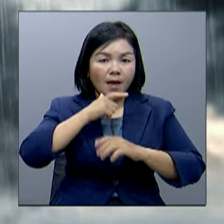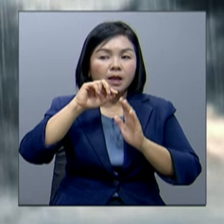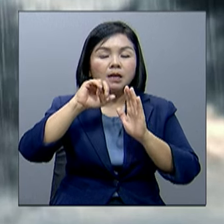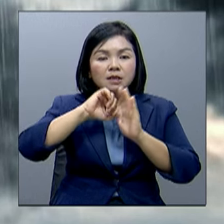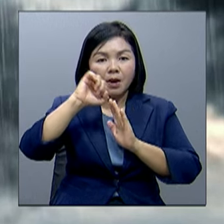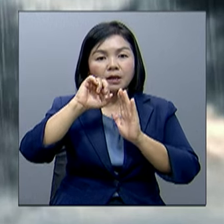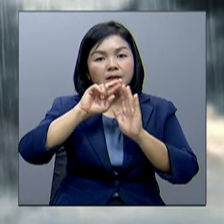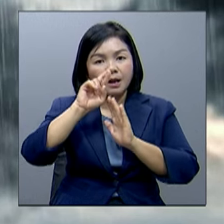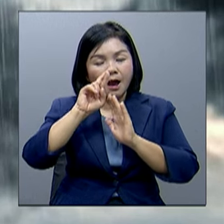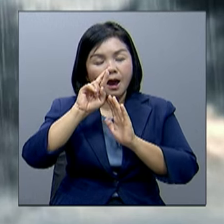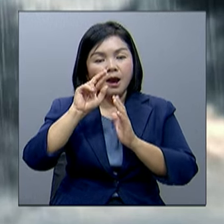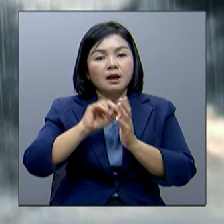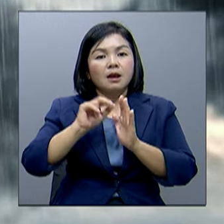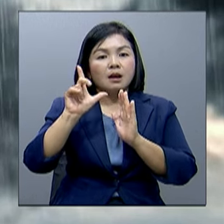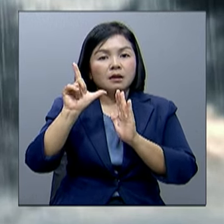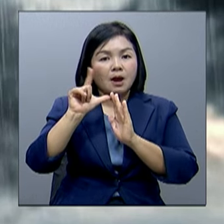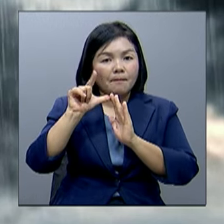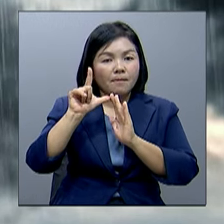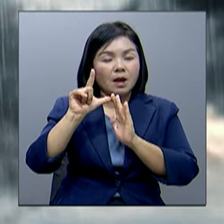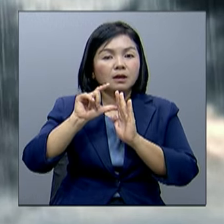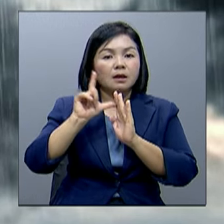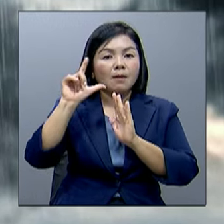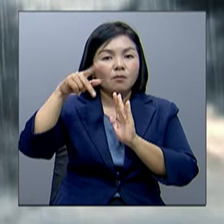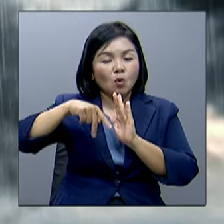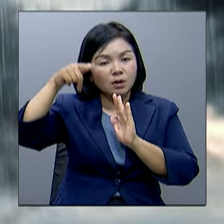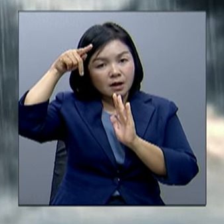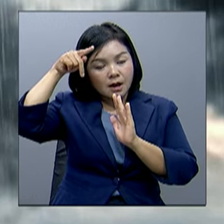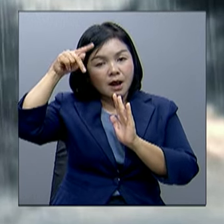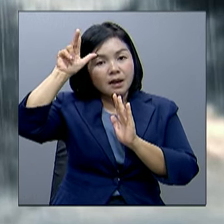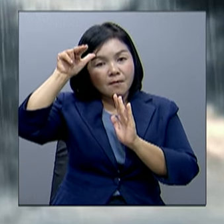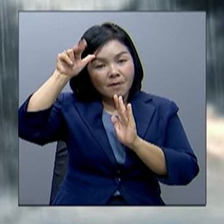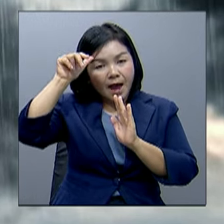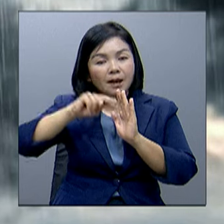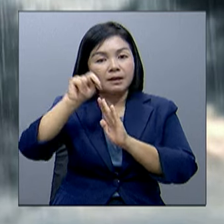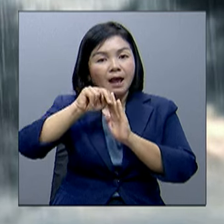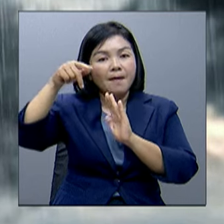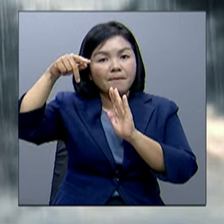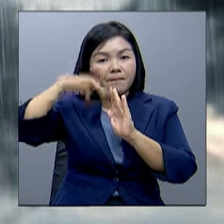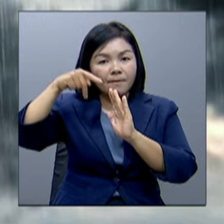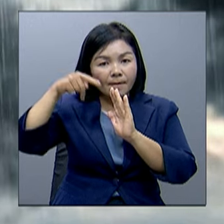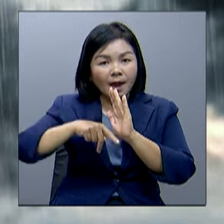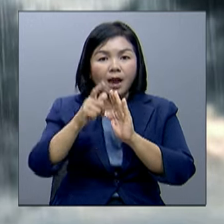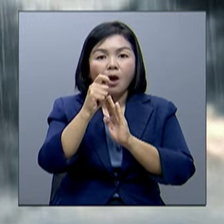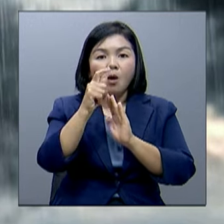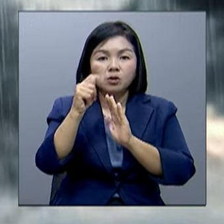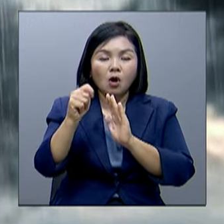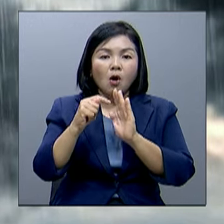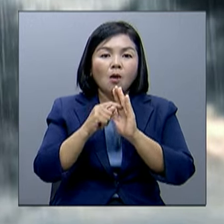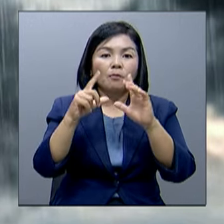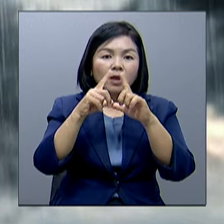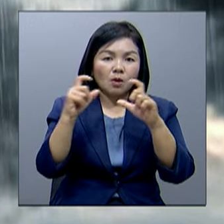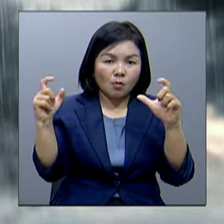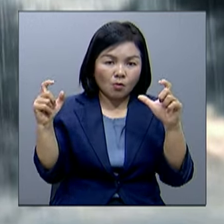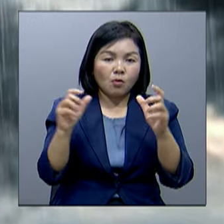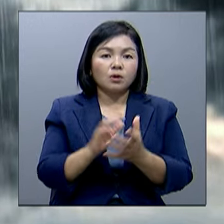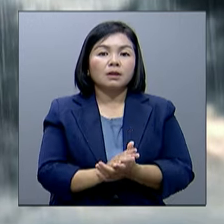ให่ เชีราย ลำพูล ลำปาง พยาว น่าน แพร่ อุตาลดิ ตาก พิศนโลกะเพชชบูลส่วพากอีสารม